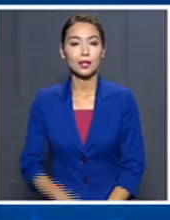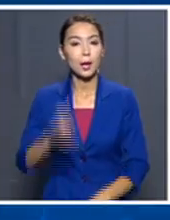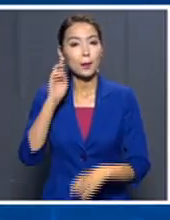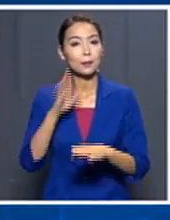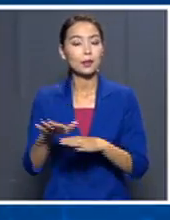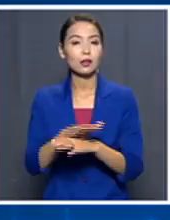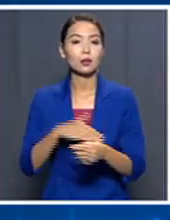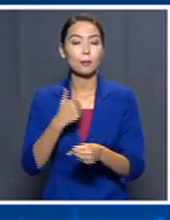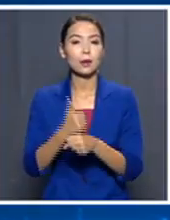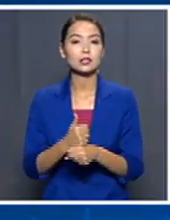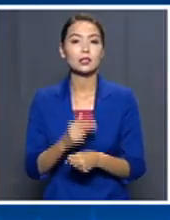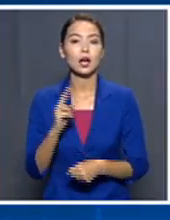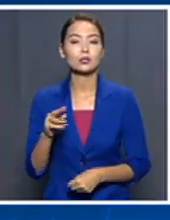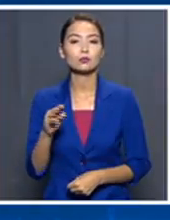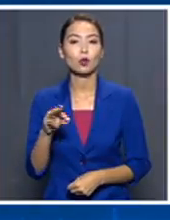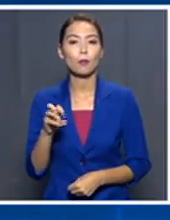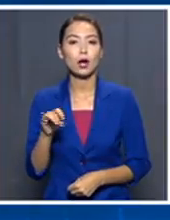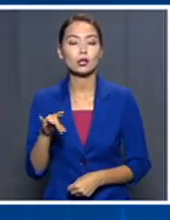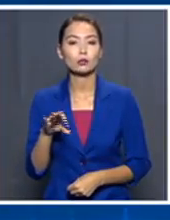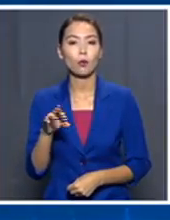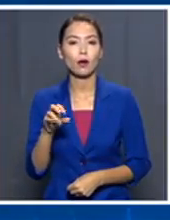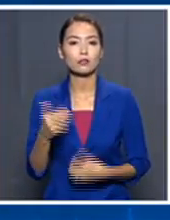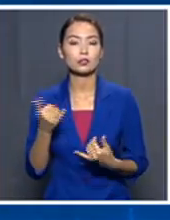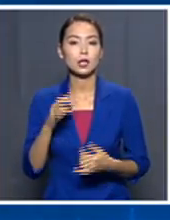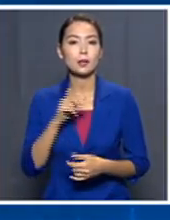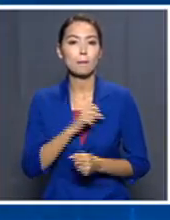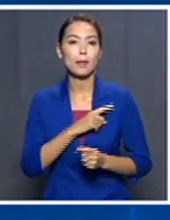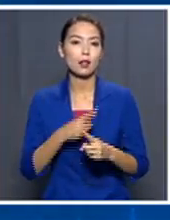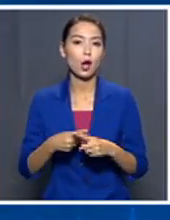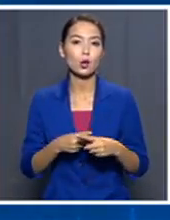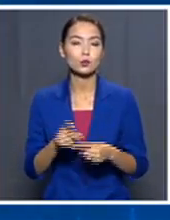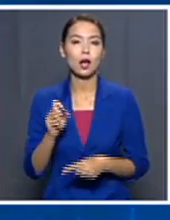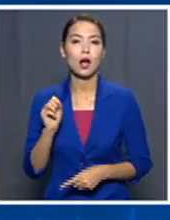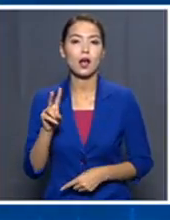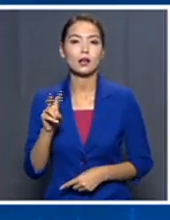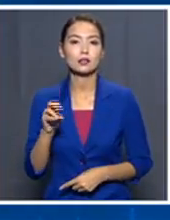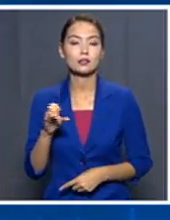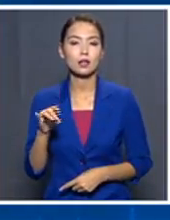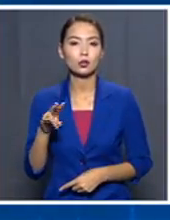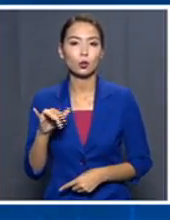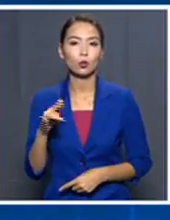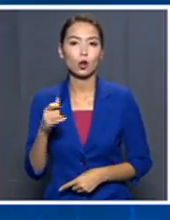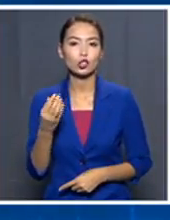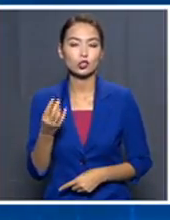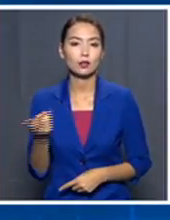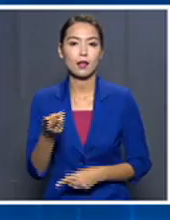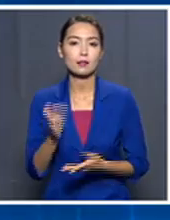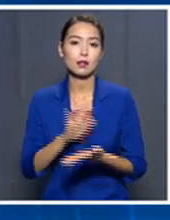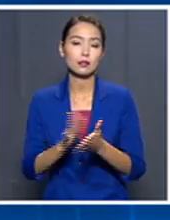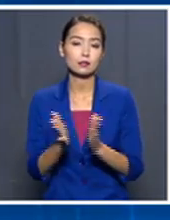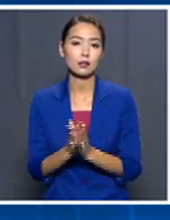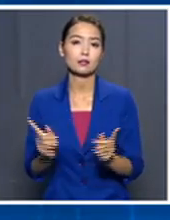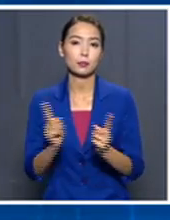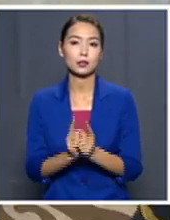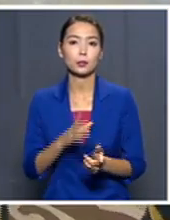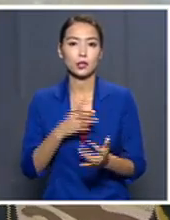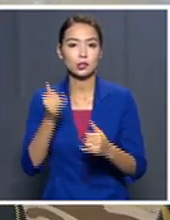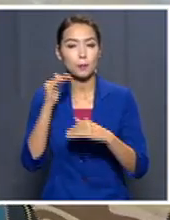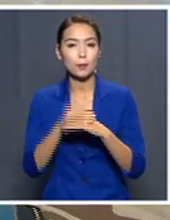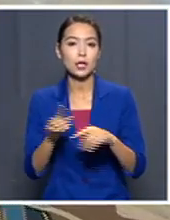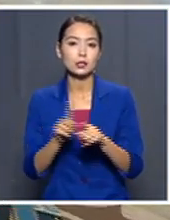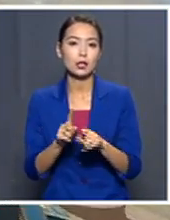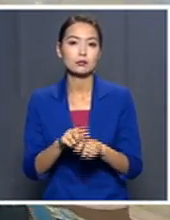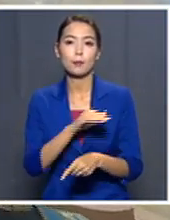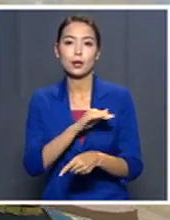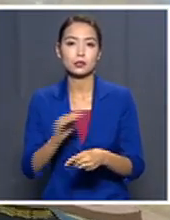Мемлекет басшысы Қасым-Жомарт Тоқаев пен Беларусь президенті Александр Лукашенко екі жақты кездесу өткізді. Кеше кешкісін қазақ жеріне ресми сапармен